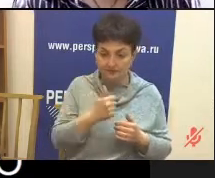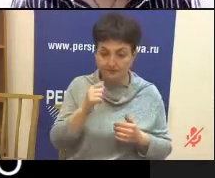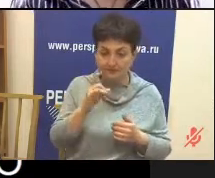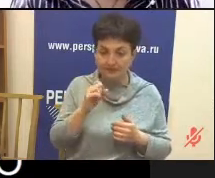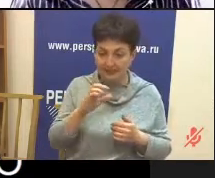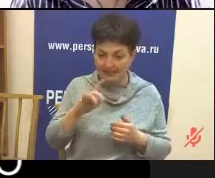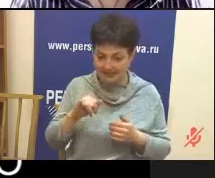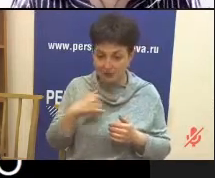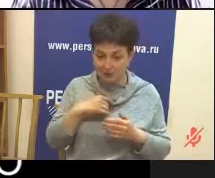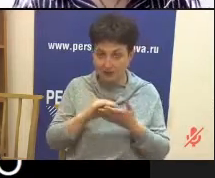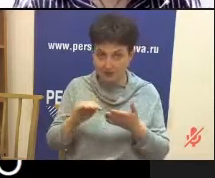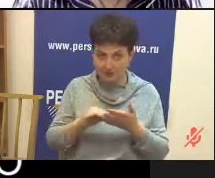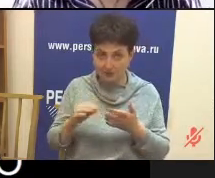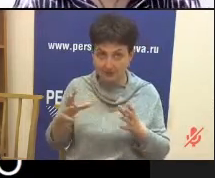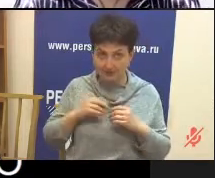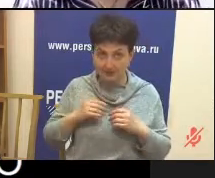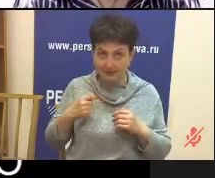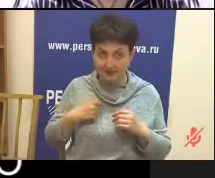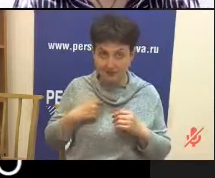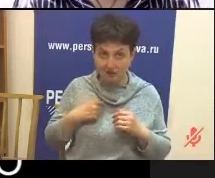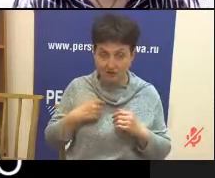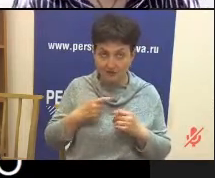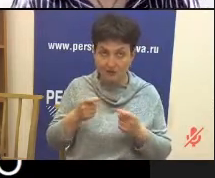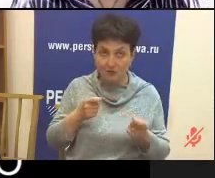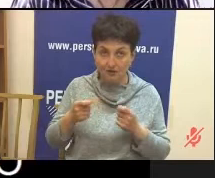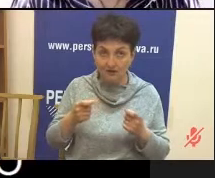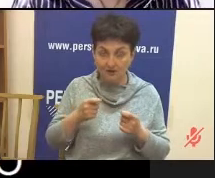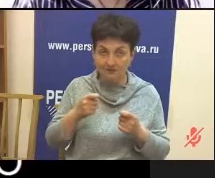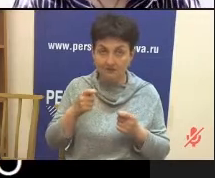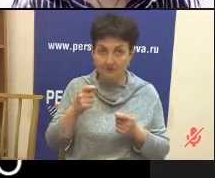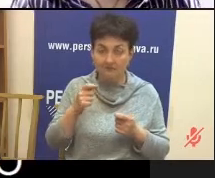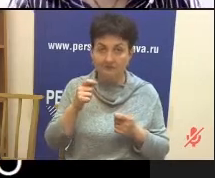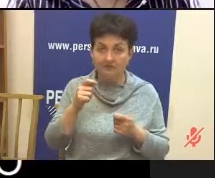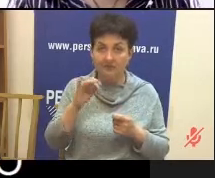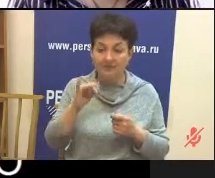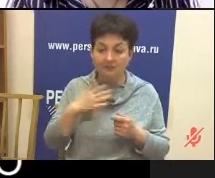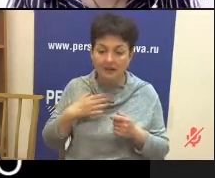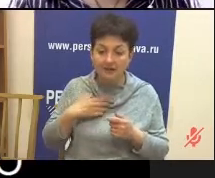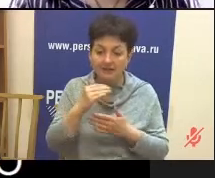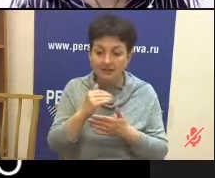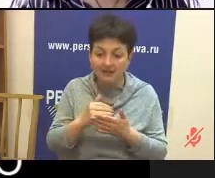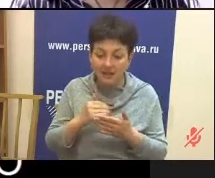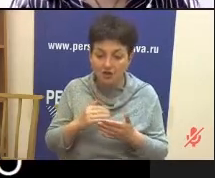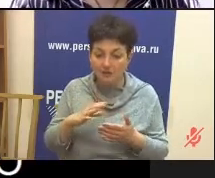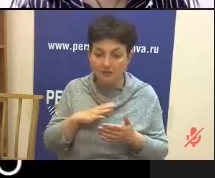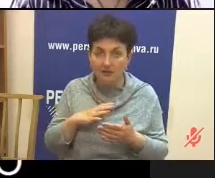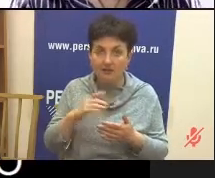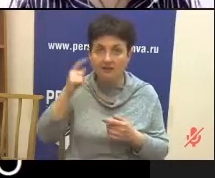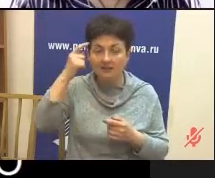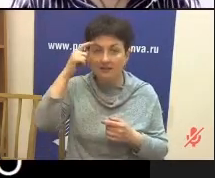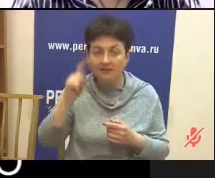людей. Вот, например, на прошлой неделе эту рассылку писала я вместе с нашим руководителем новостного